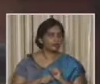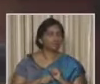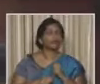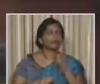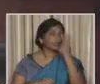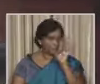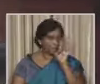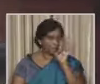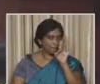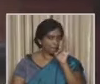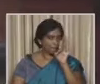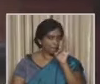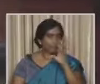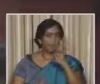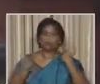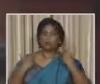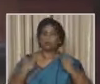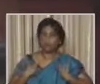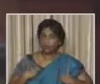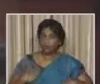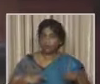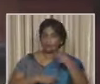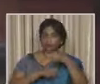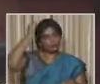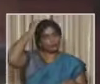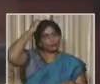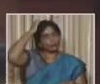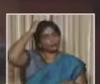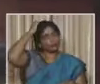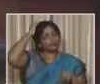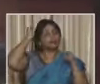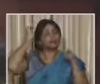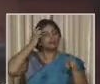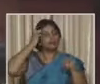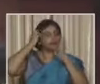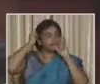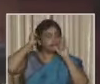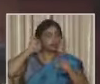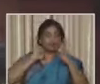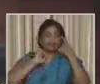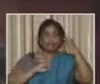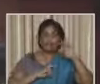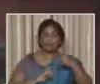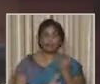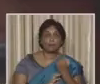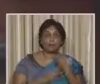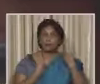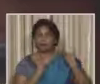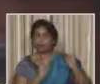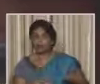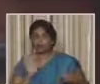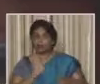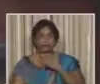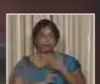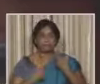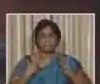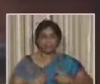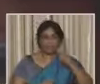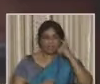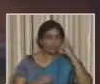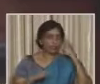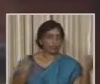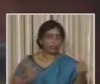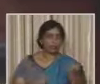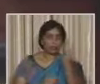என்ன? 2015 மகிந்த ராஜபக்ச உள்ளிட்ட குழுவினர் தோல்வி கண்டார். அதிகாரத்தை விட்டுவிட்டு செல்ல நேரிடும் என்று அவர்கள் ஒருபோதுமே